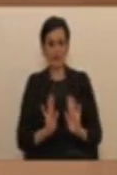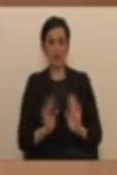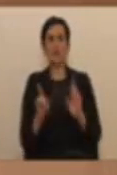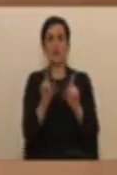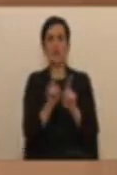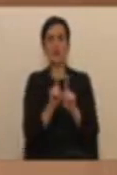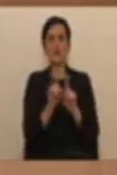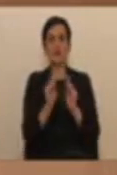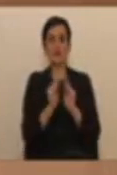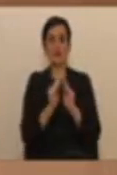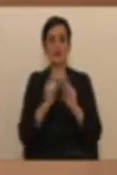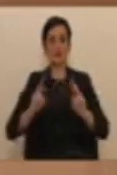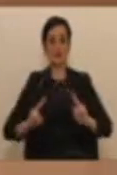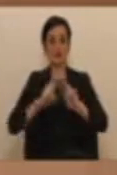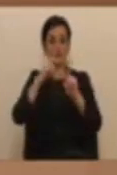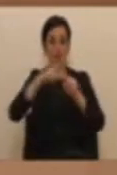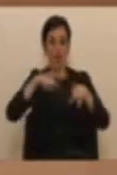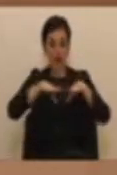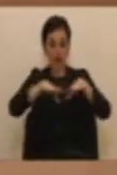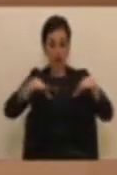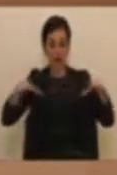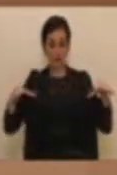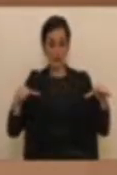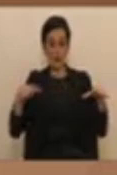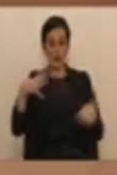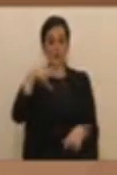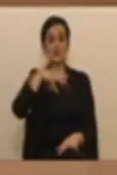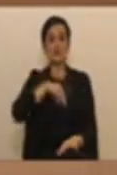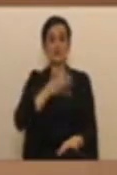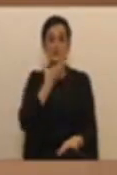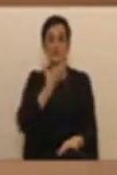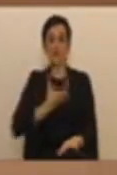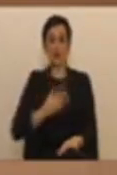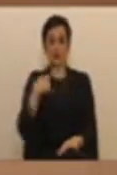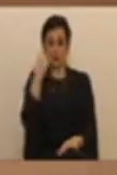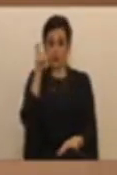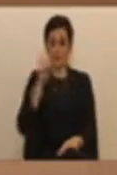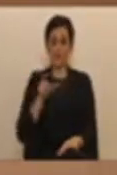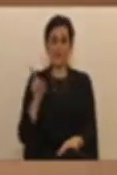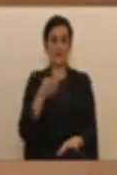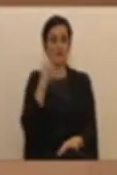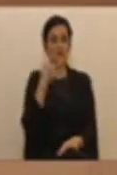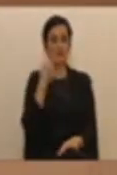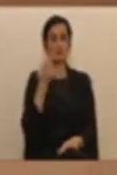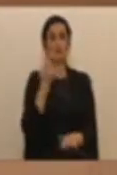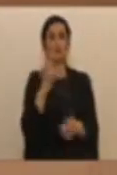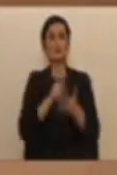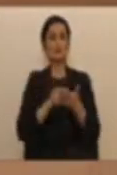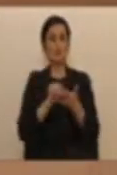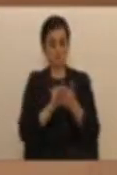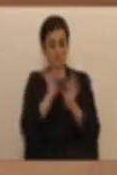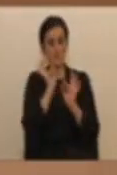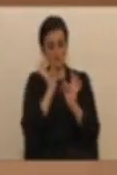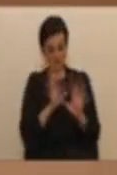იმ ამბიონიდან ახლა უკვე სასულიერო პირი რომ გვეუბნება, თურმე მიტევება შეუძლებელიაო?